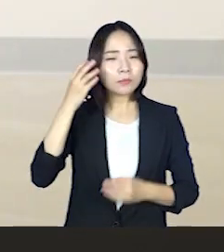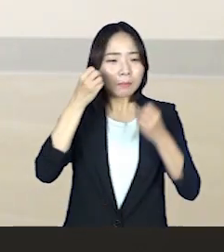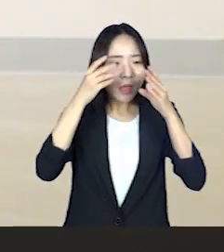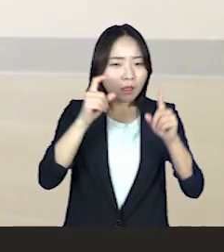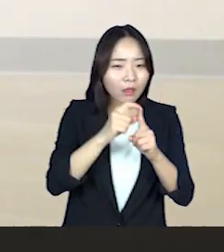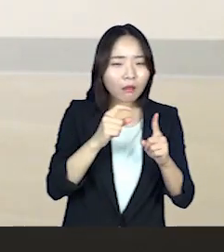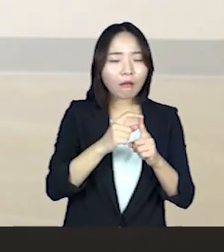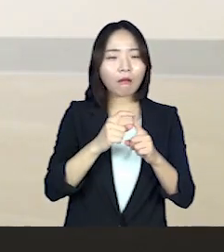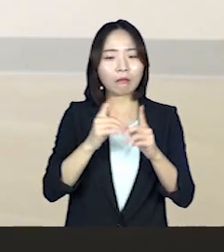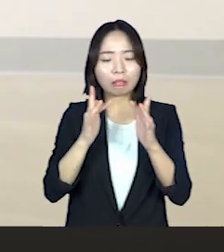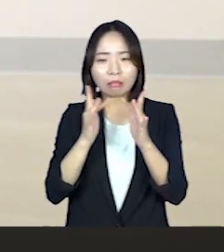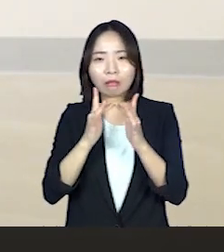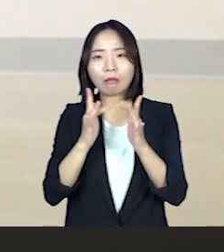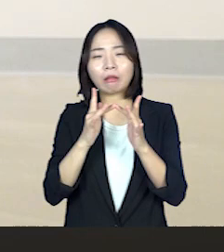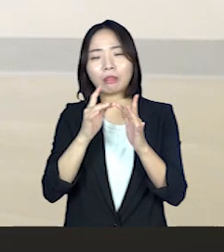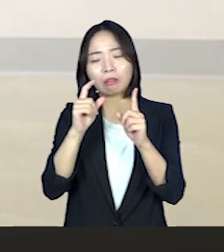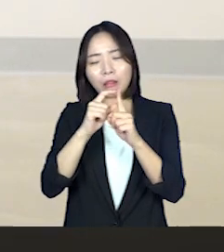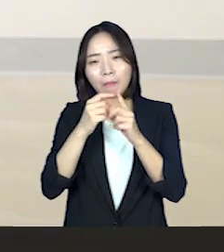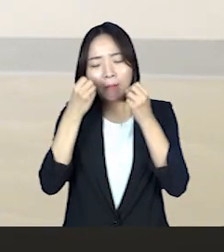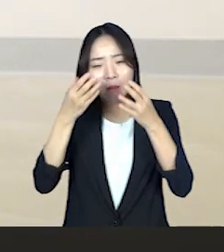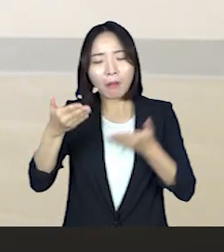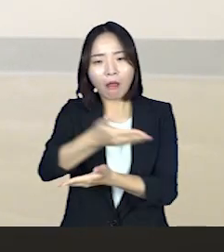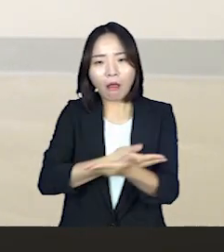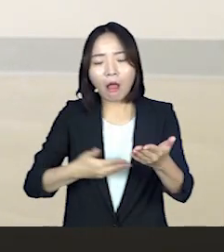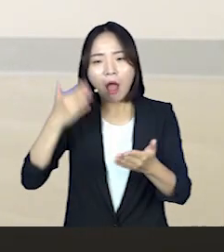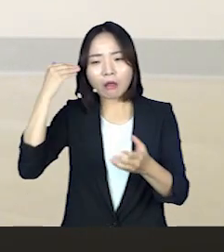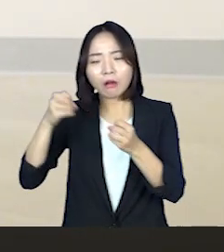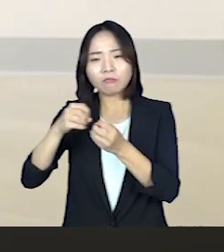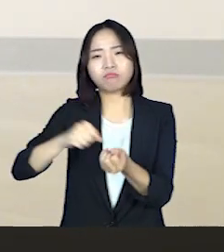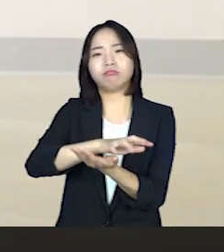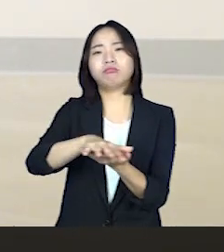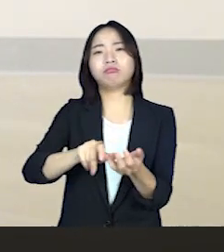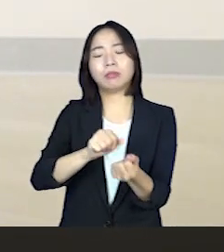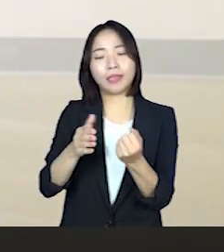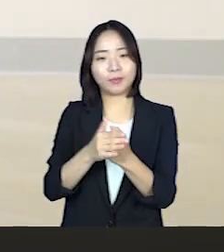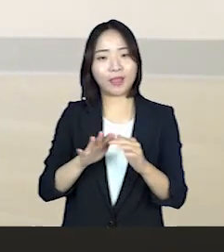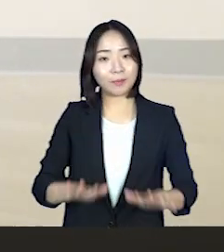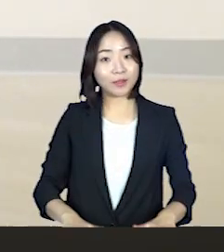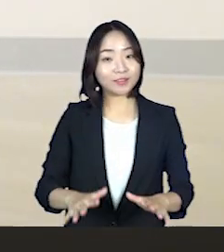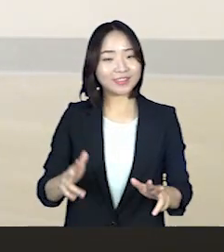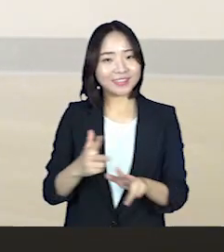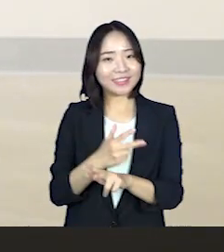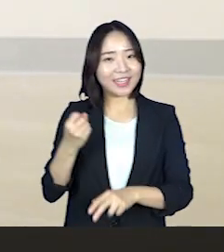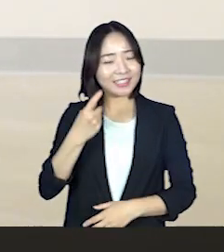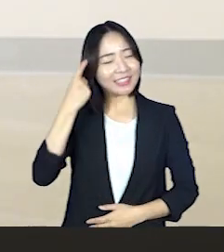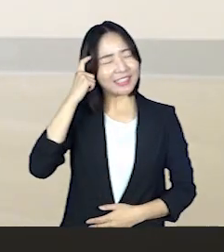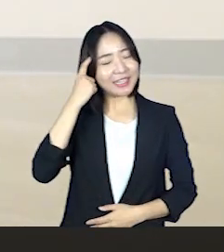은어가 한글과 혼용되고 있는 요즘 한글날의 의미를 다시 한번 되새길 수 있는 한 주